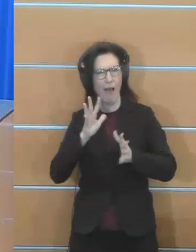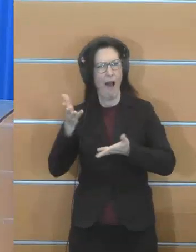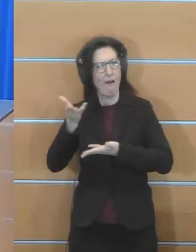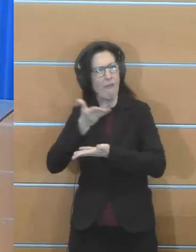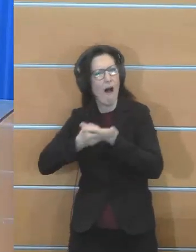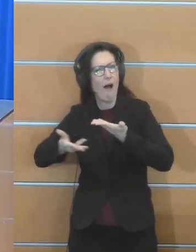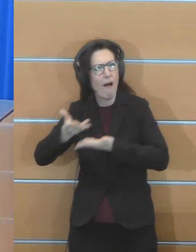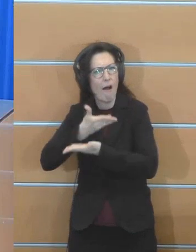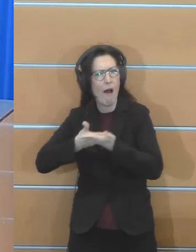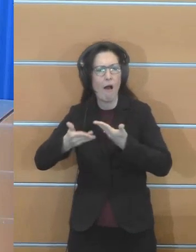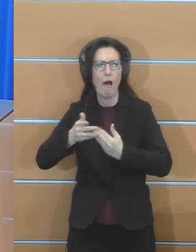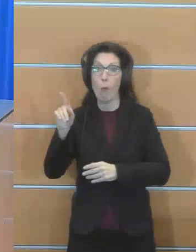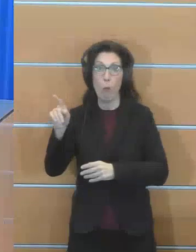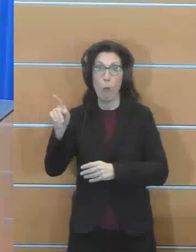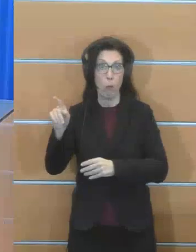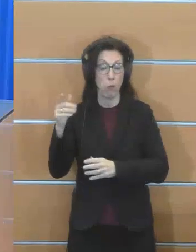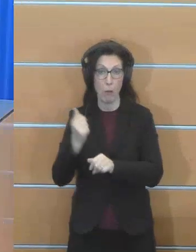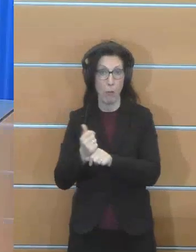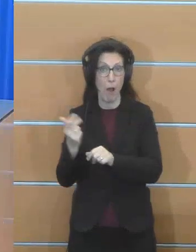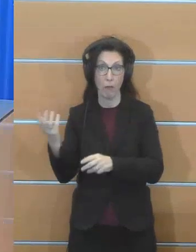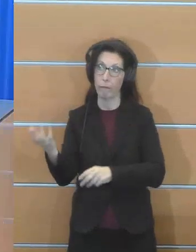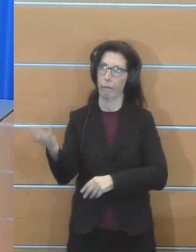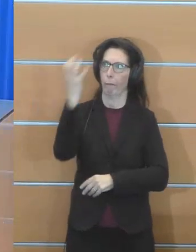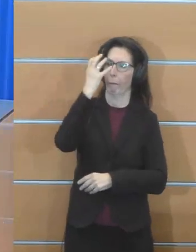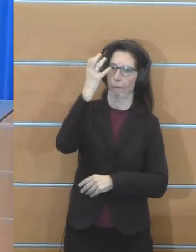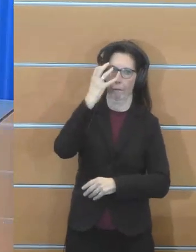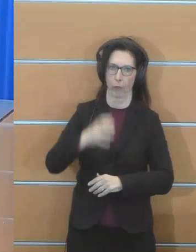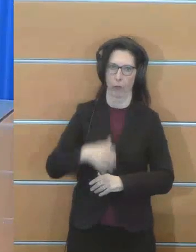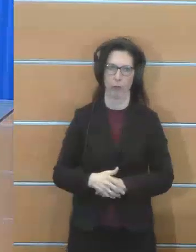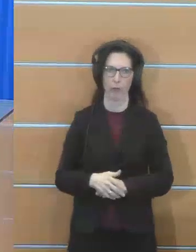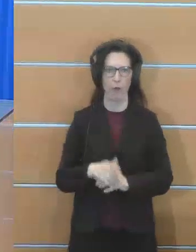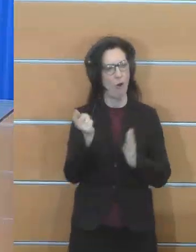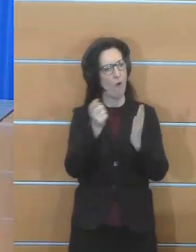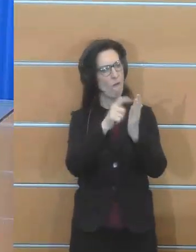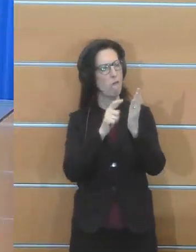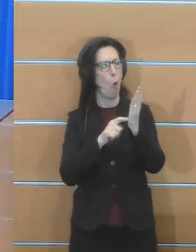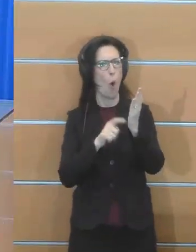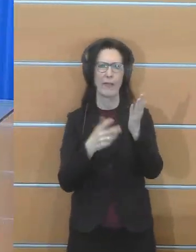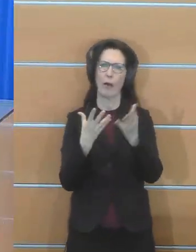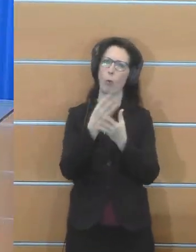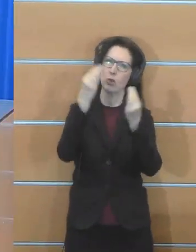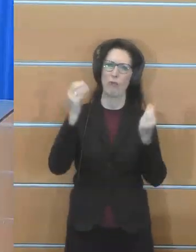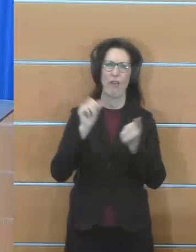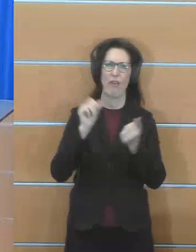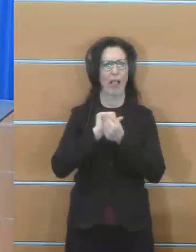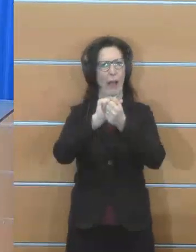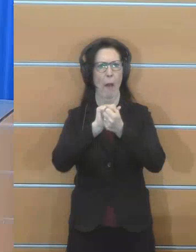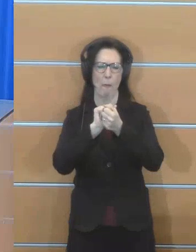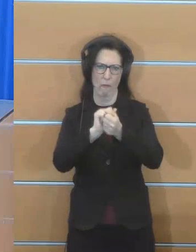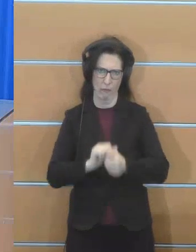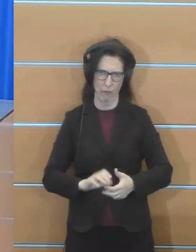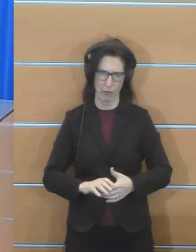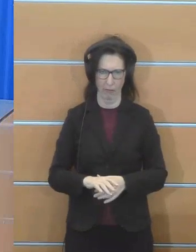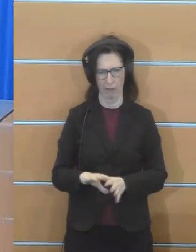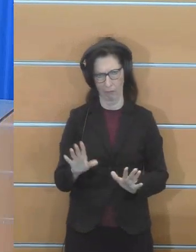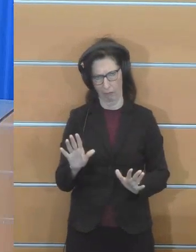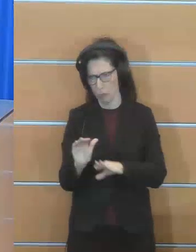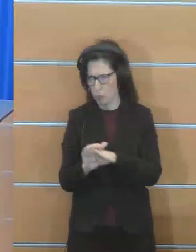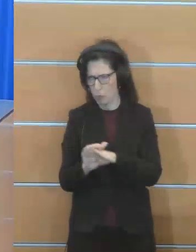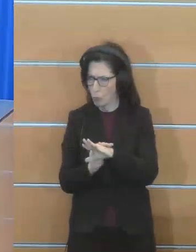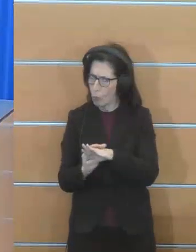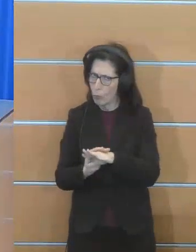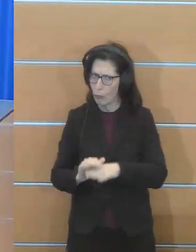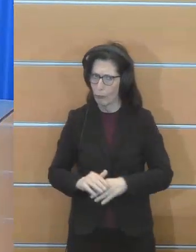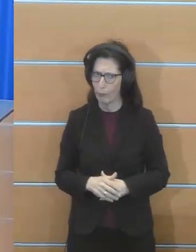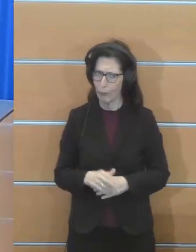und uns wurde vorgeworfen dass wir diese Forderungen zu massiv vertreten nur bei aller Liebe was